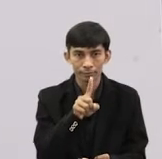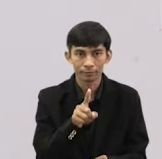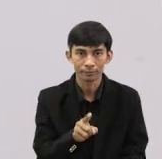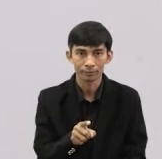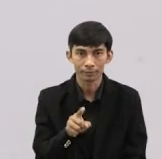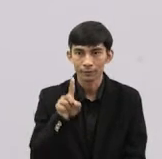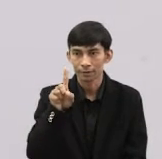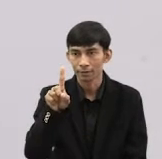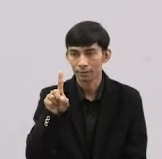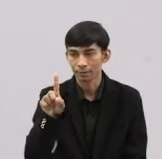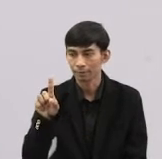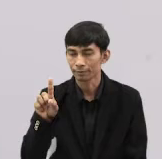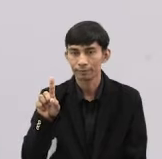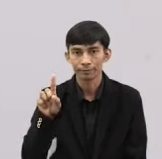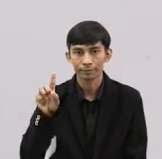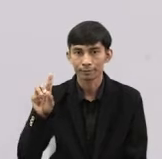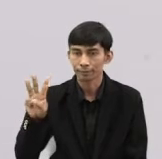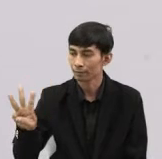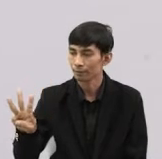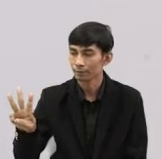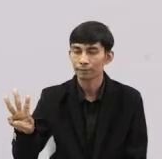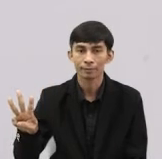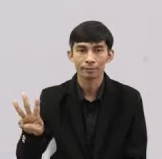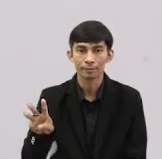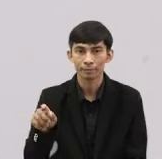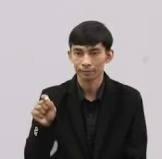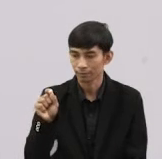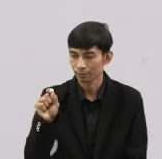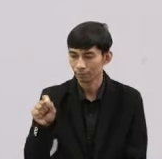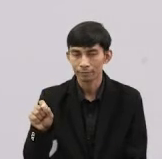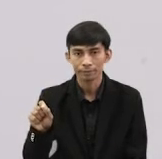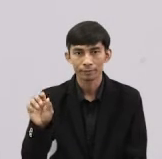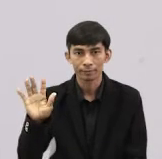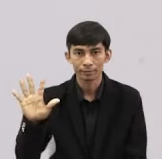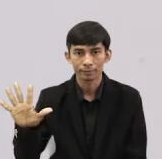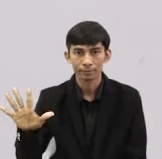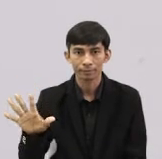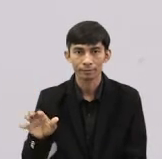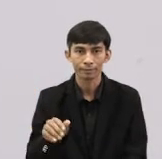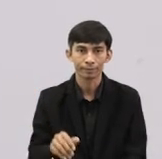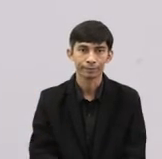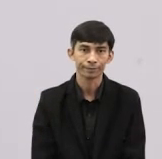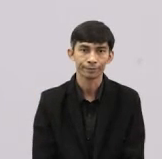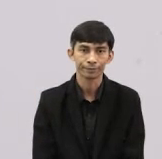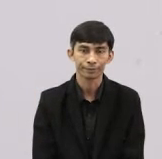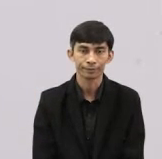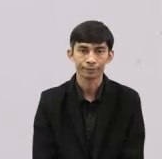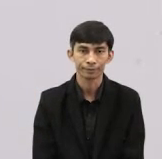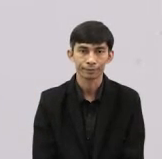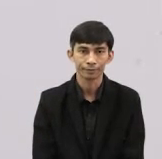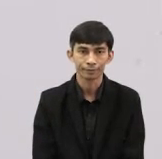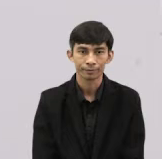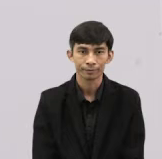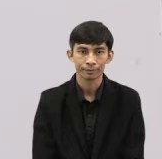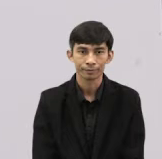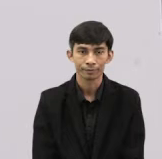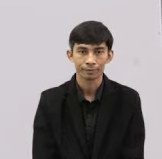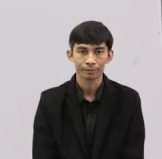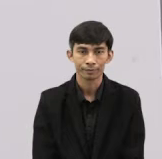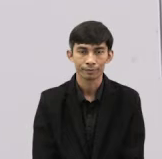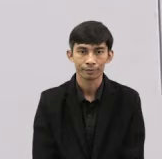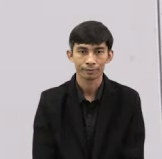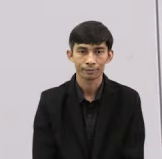trầm nuôn bồn mán con. Tua ti mùi cư trầm nuôn đọc bấy chứng dương sẽ xe mốt